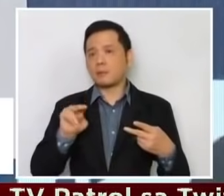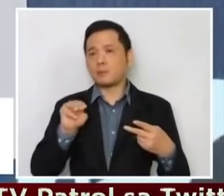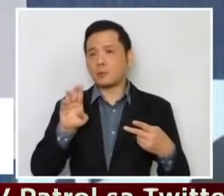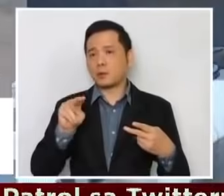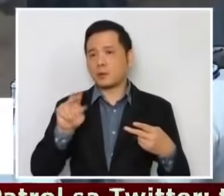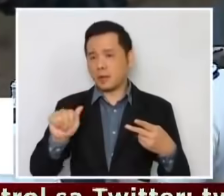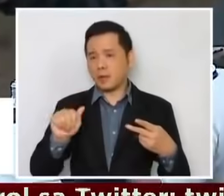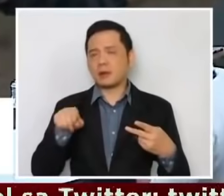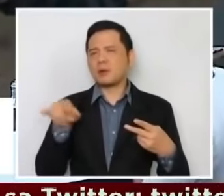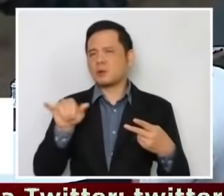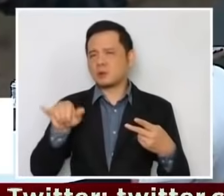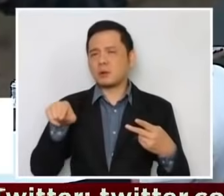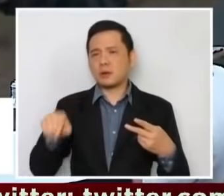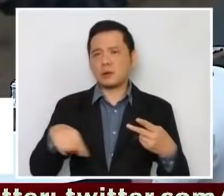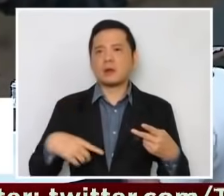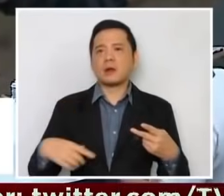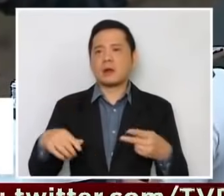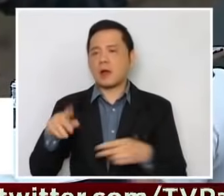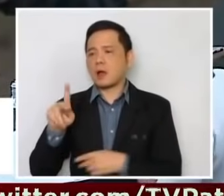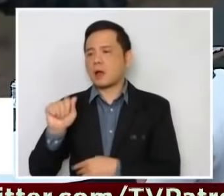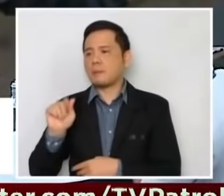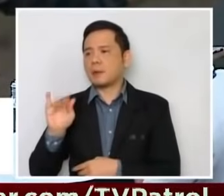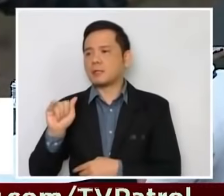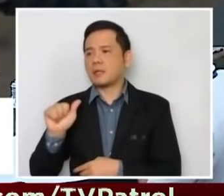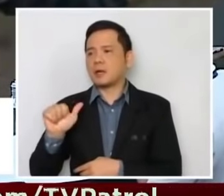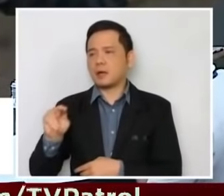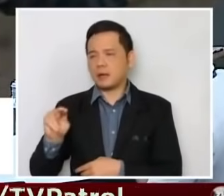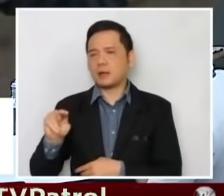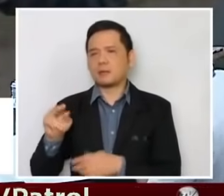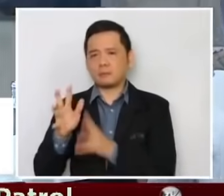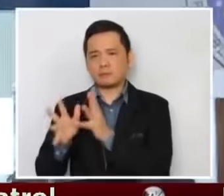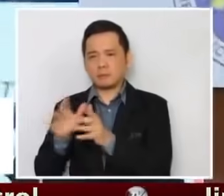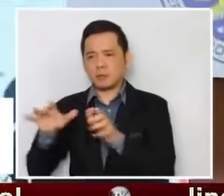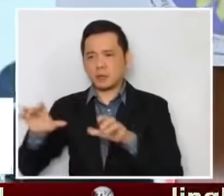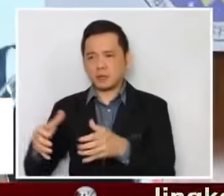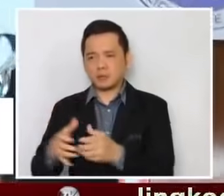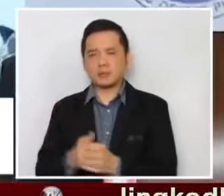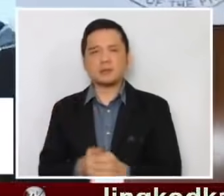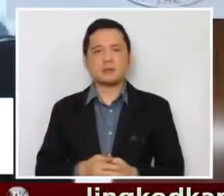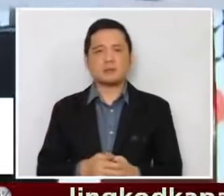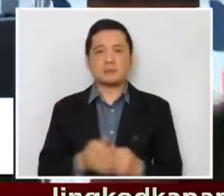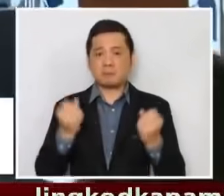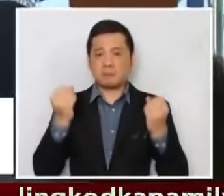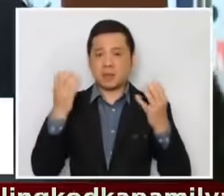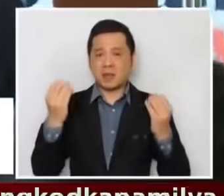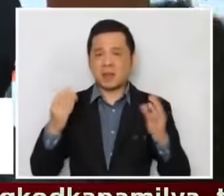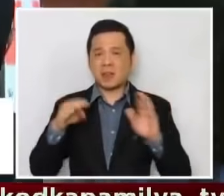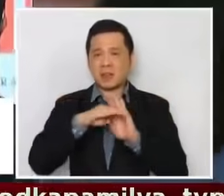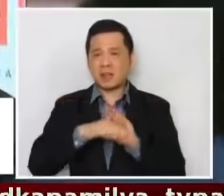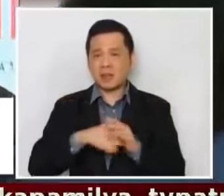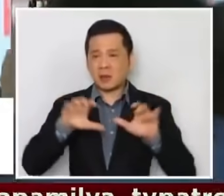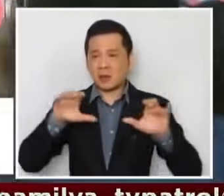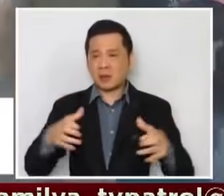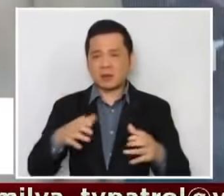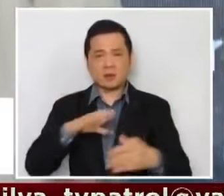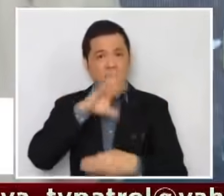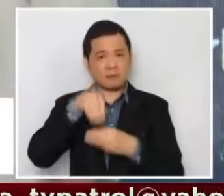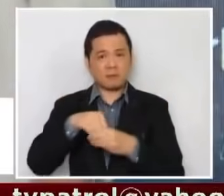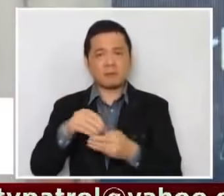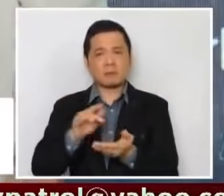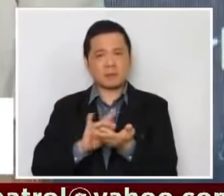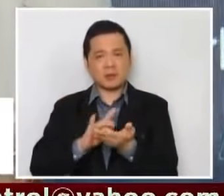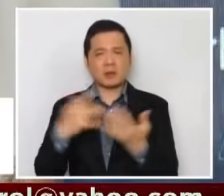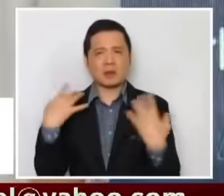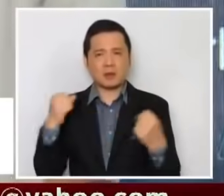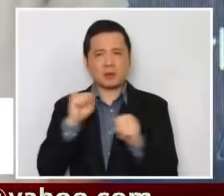party list. Kapansin-pansin namang dumami ang party list na kumakatawan sa medical at health workers at iba